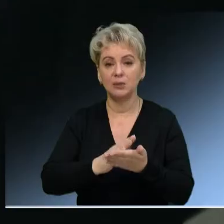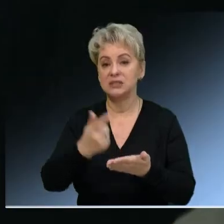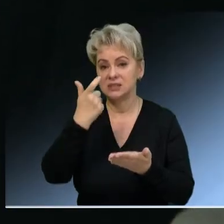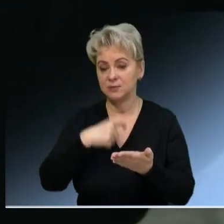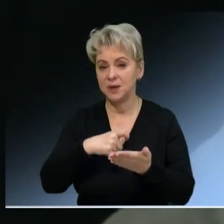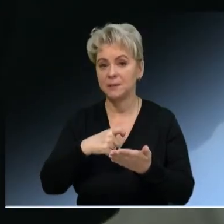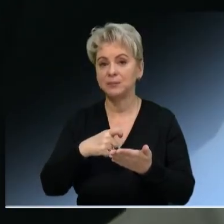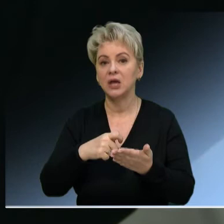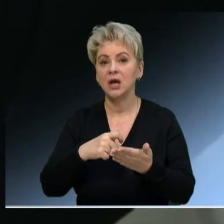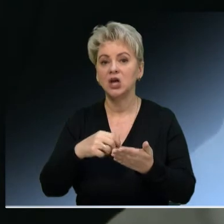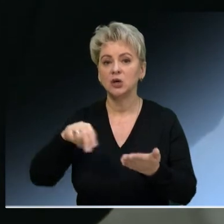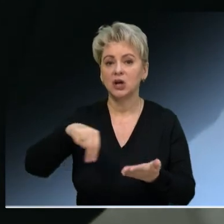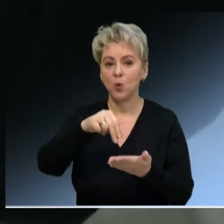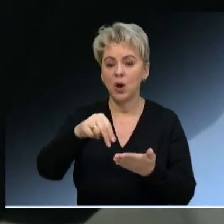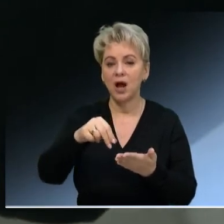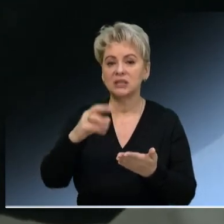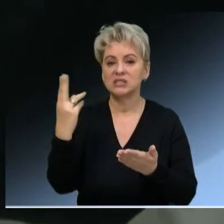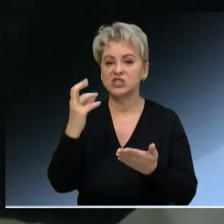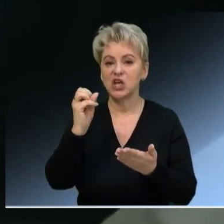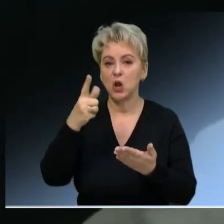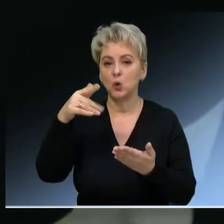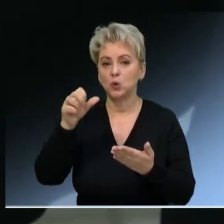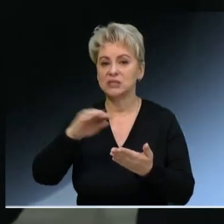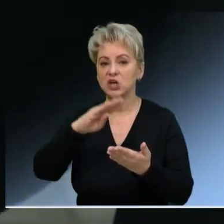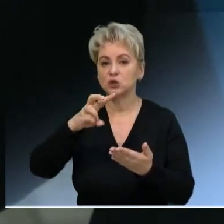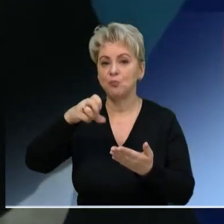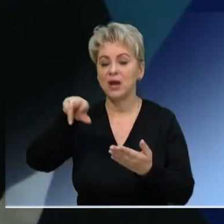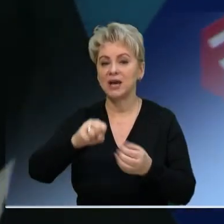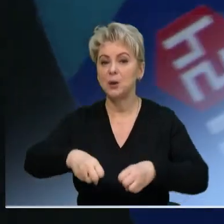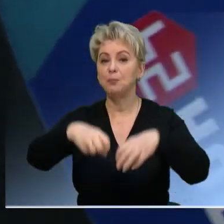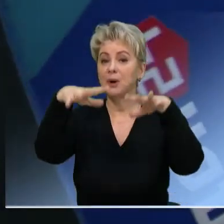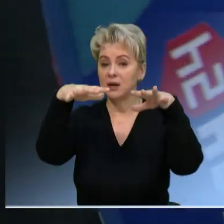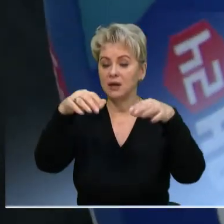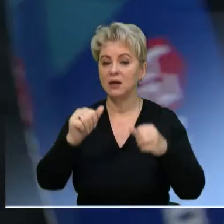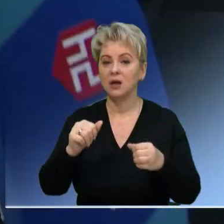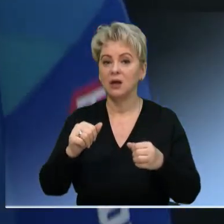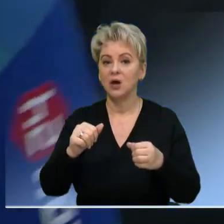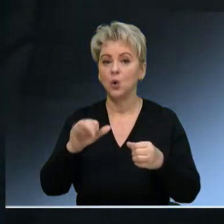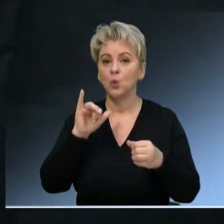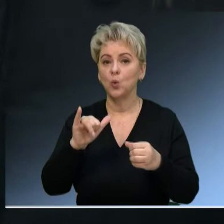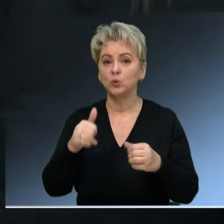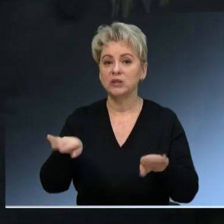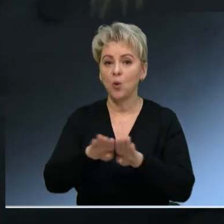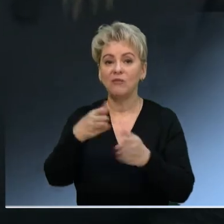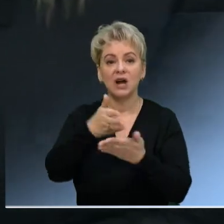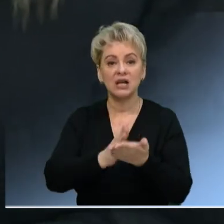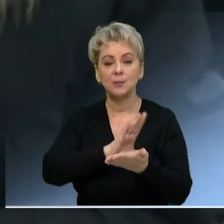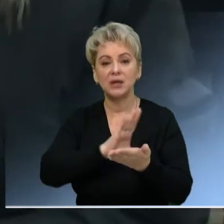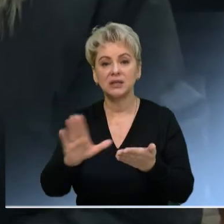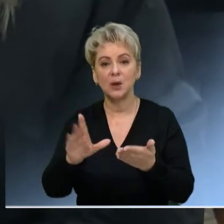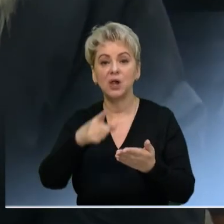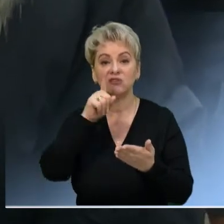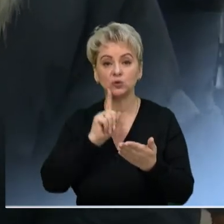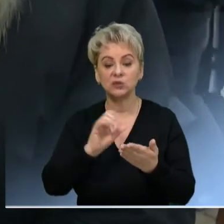себе. Ржаная мука, целлюлоза, жмых и обойная пыль. У блокадного хлеба не было